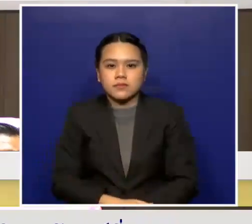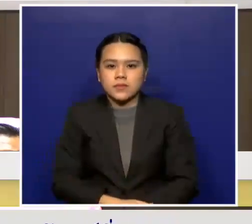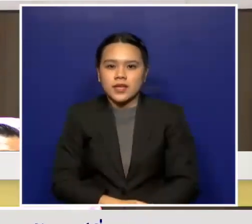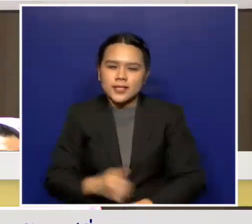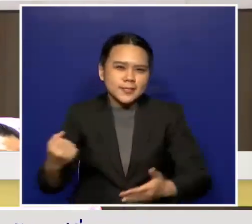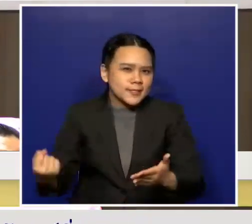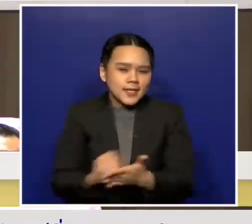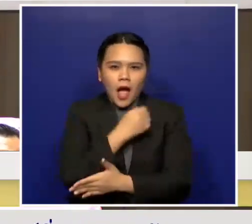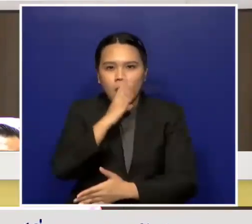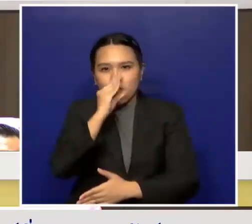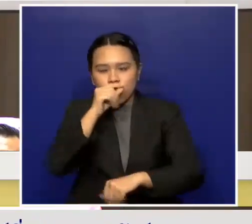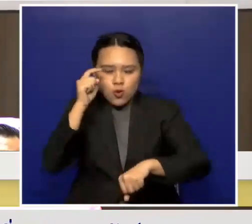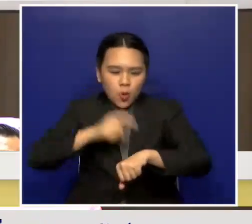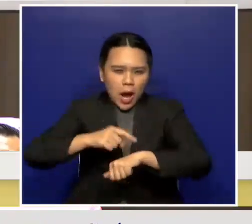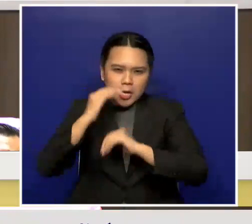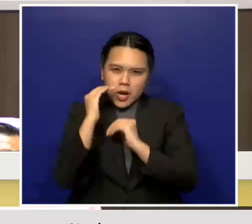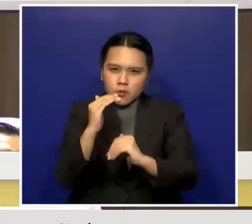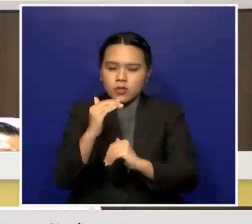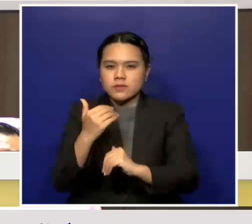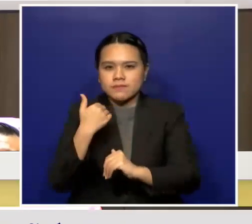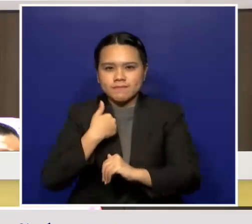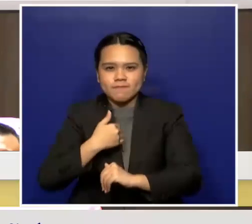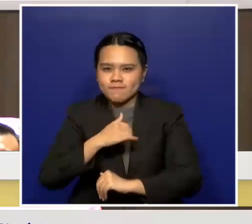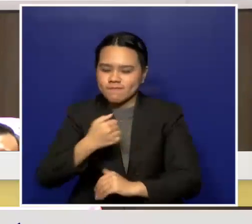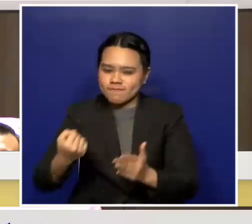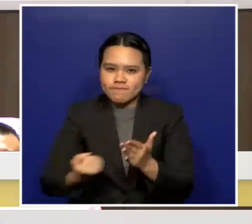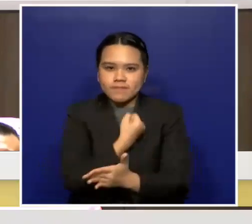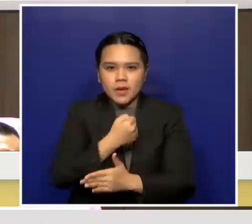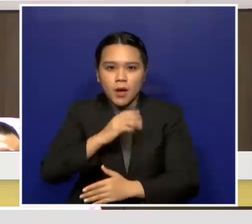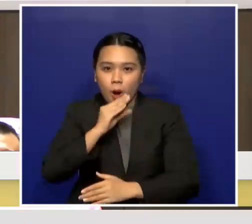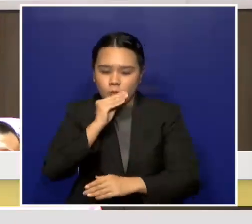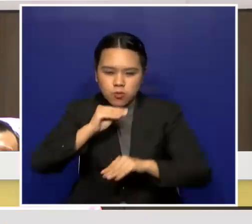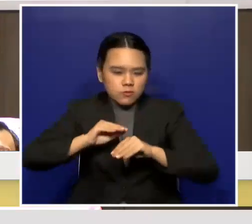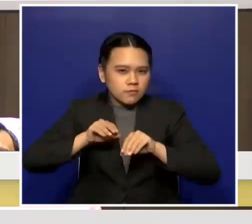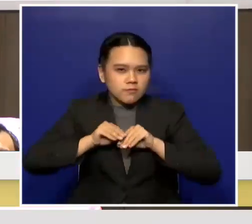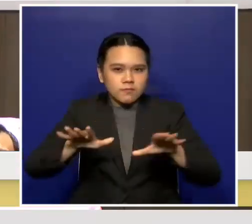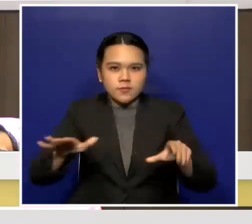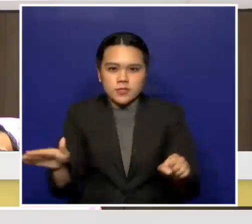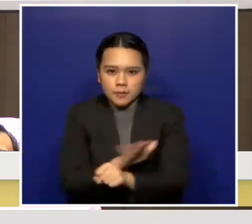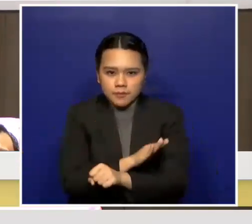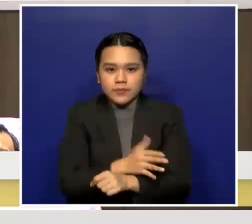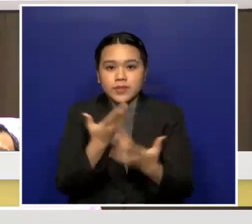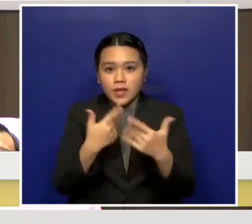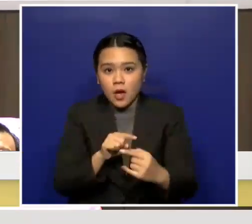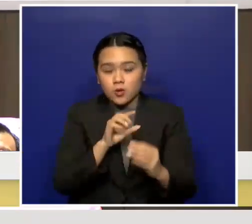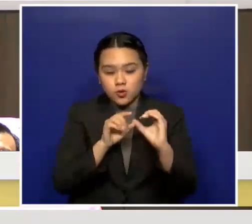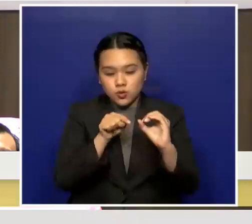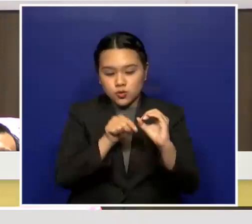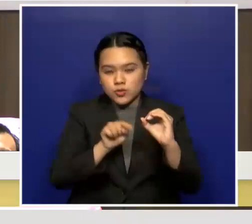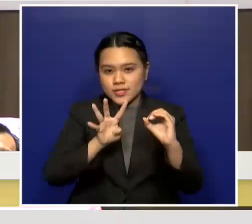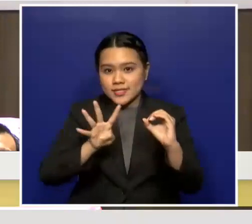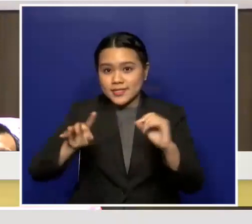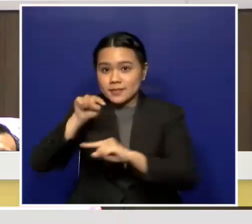ำกัดไม่งั้นจะแฉหมดเลยนะแล้วคิดเป็น 0.44% ราคาต่างจากราคากล